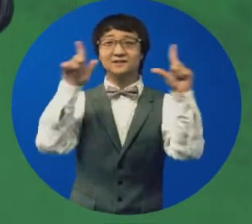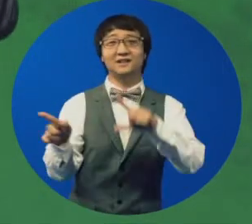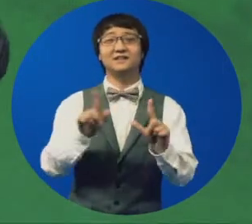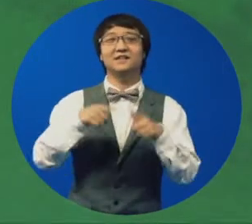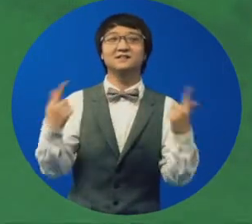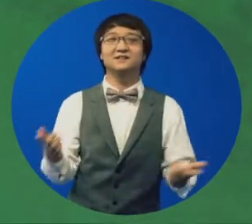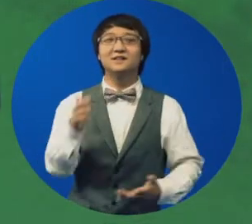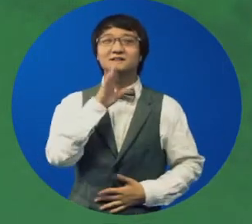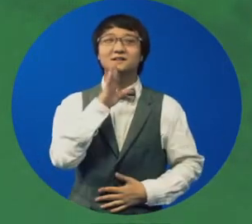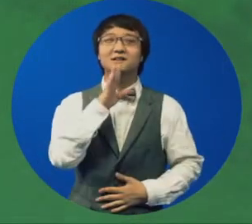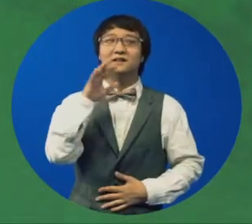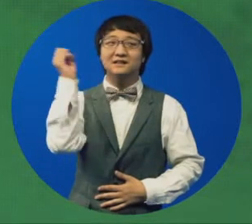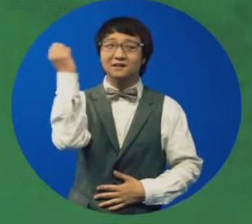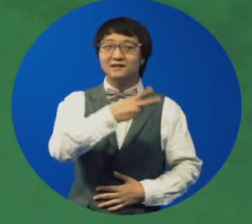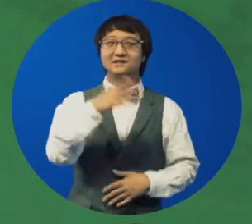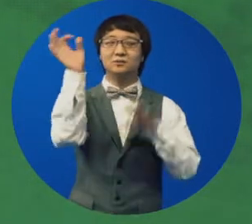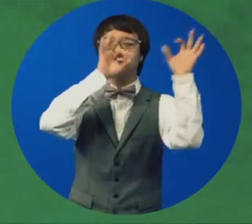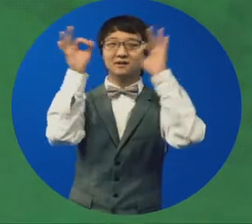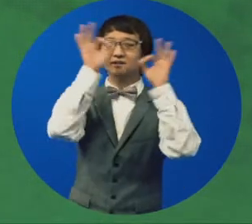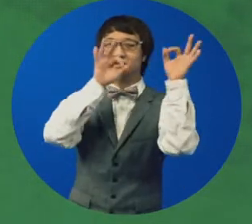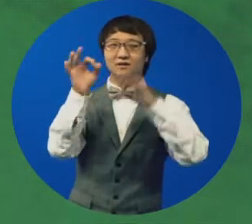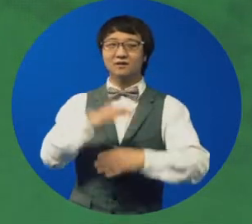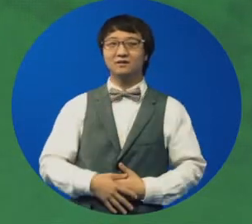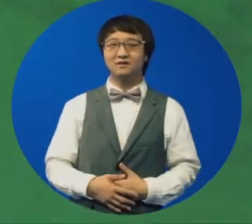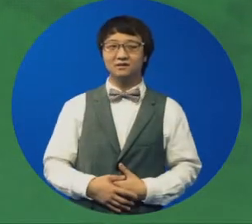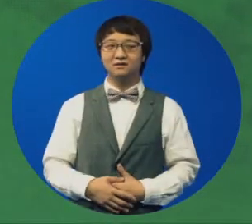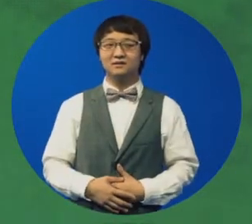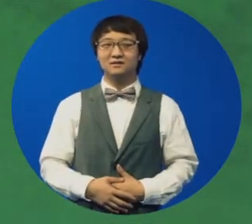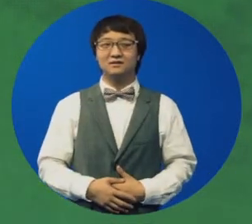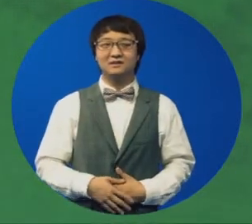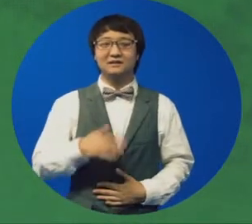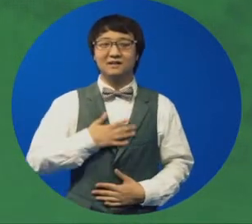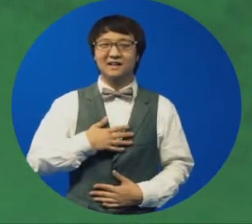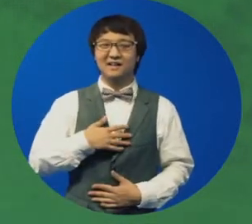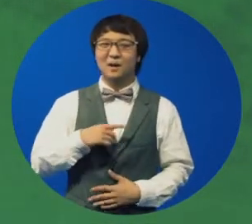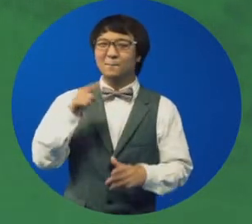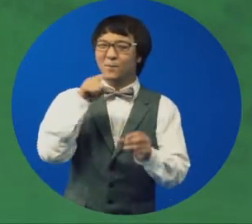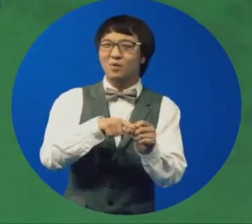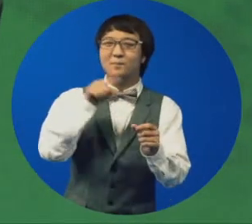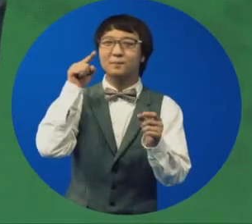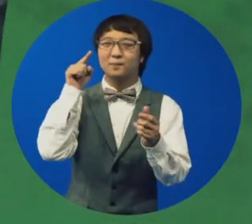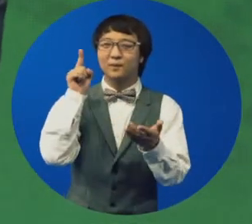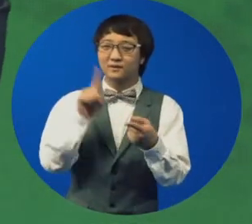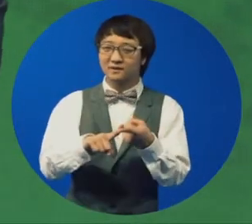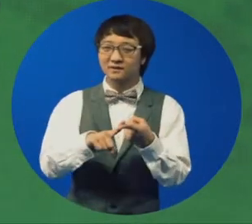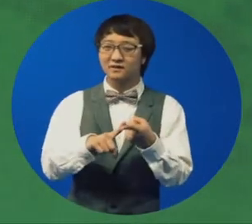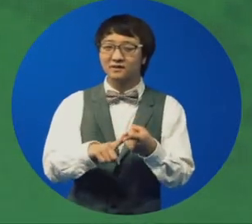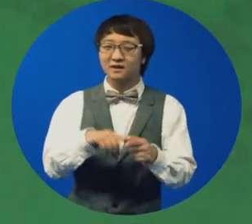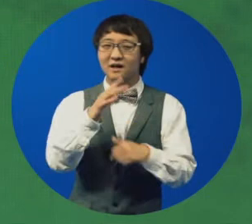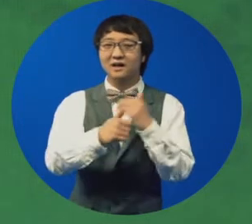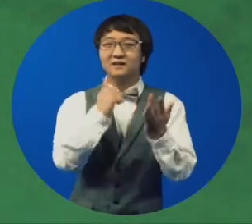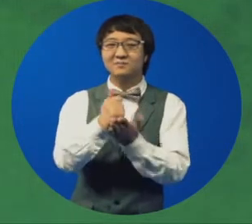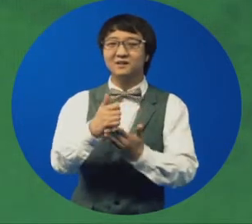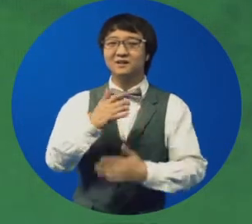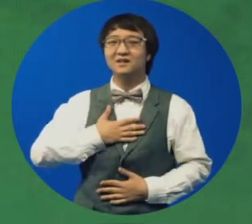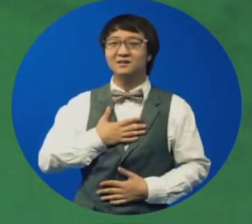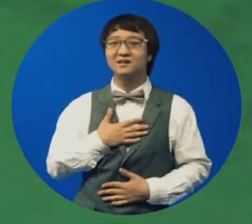사실을 재확인해 주셨다. 내 인생의 목표는 모두에게서 허락과 인정을 받는 것이 아니라 하나님이